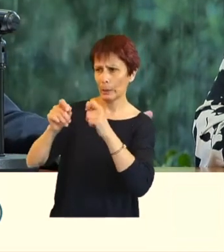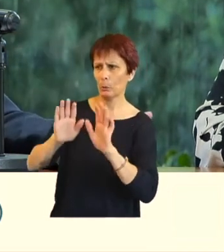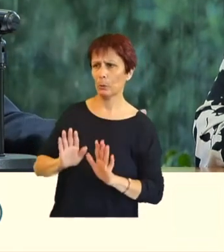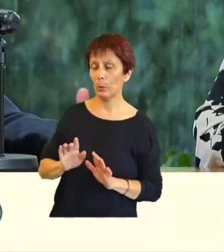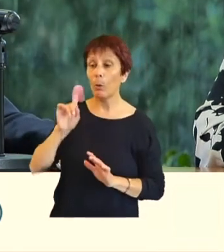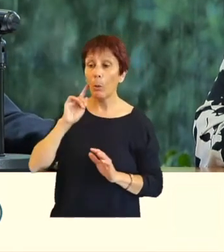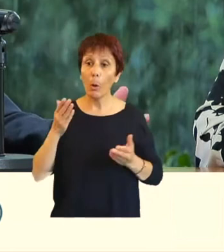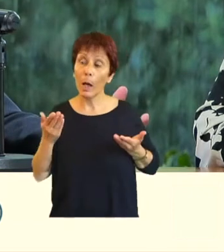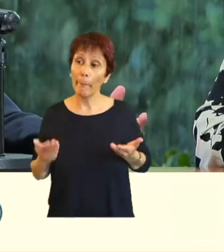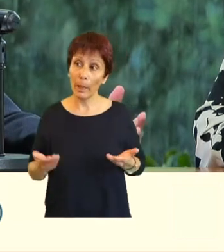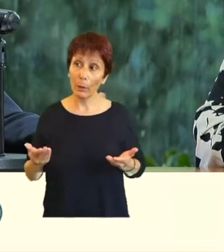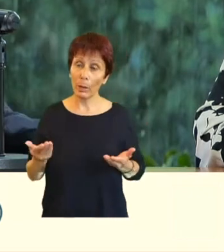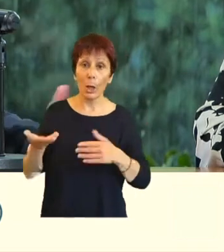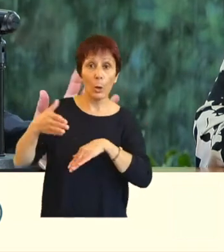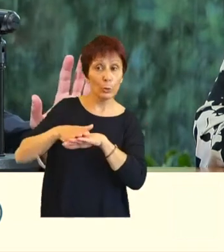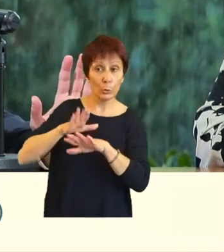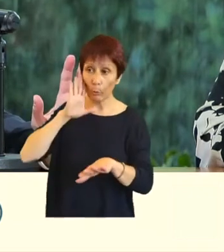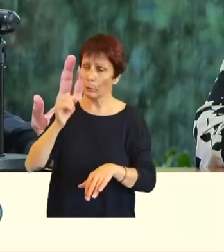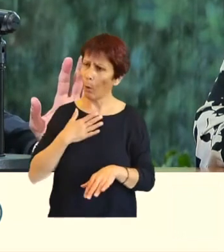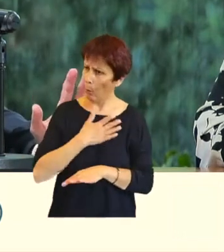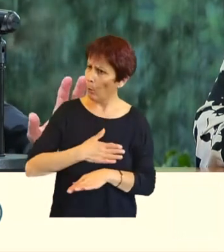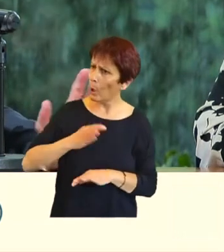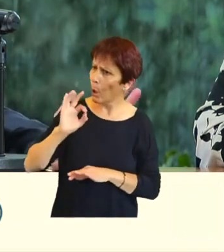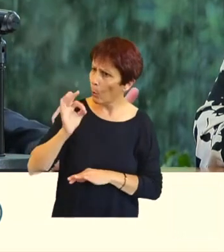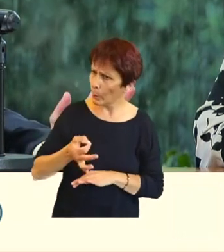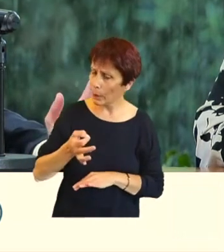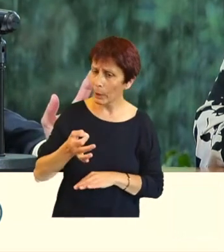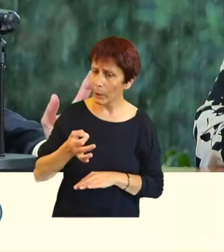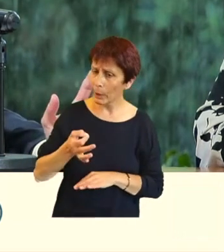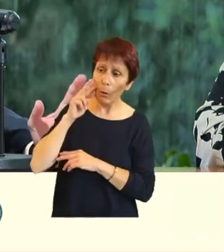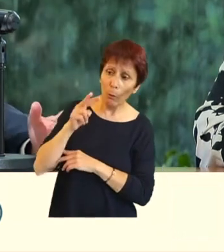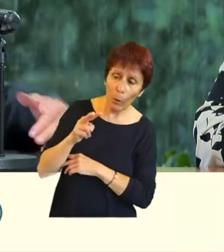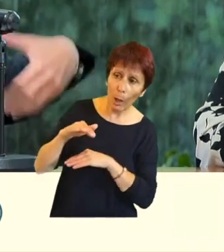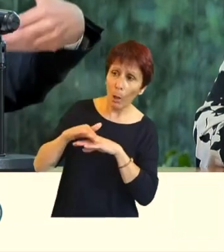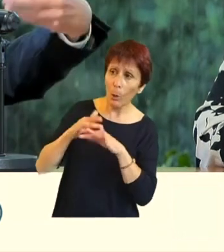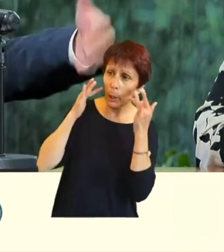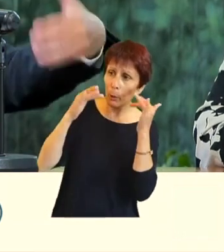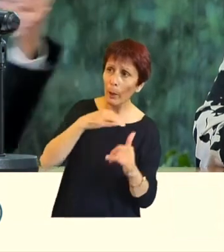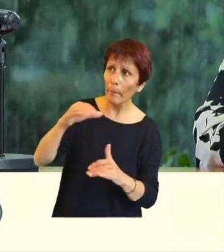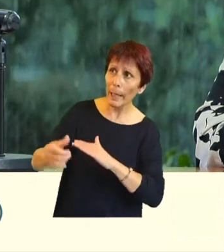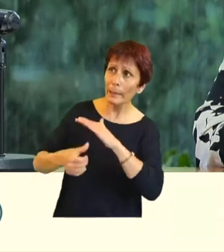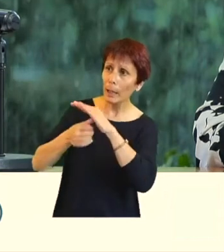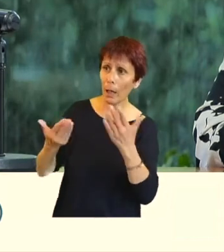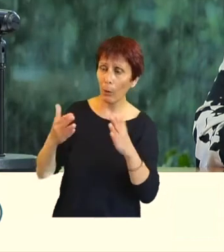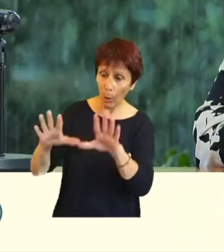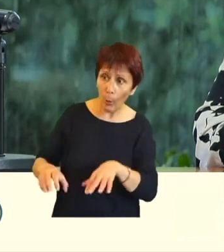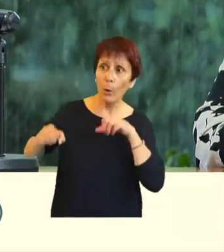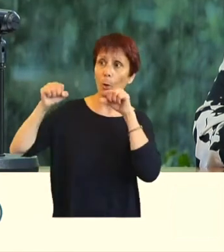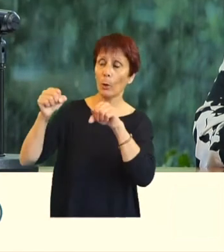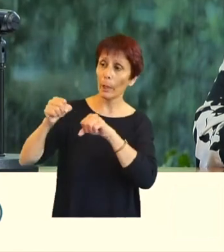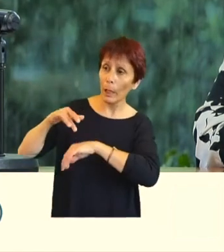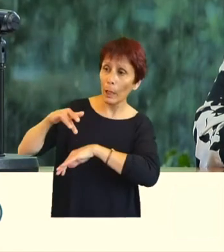pour l'instant, ce que je vois, je m'en félicite d'ailleurs, mais ce que je vois, c'est que vous vous contentez de reprendre ce que nous